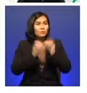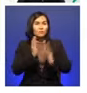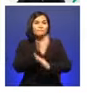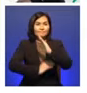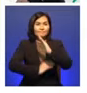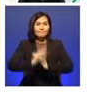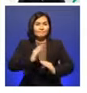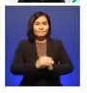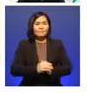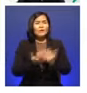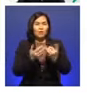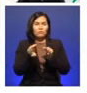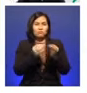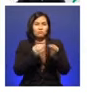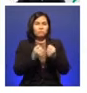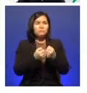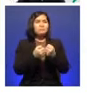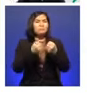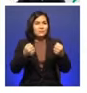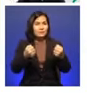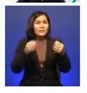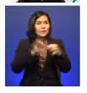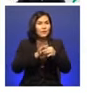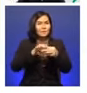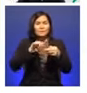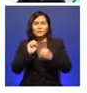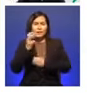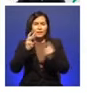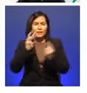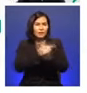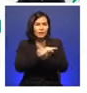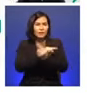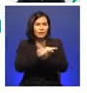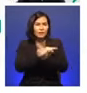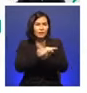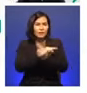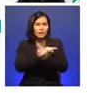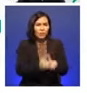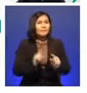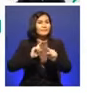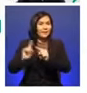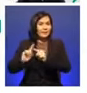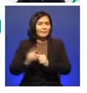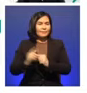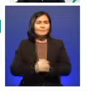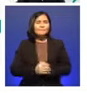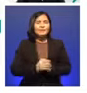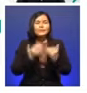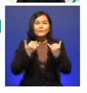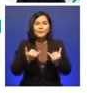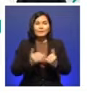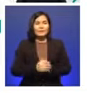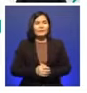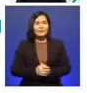เดี๋ยวจะไปขยายในส่วนของสถานการณ์สวัสดิการสังคมต่อไปขอสไลด์ถัดไปเลยนะฮะเพราะฉะนั้นในวันนี้นะครับสถานการณ์สวัสดิ